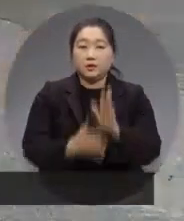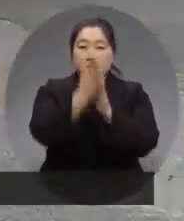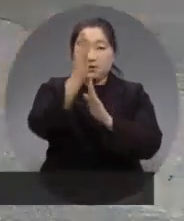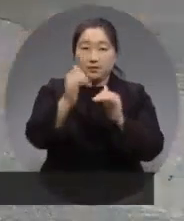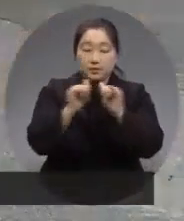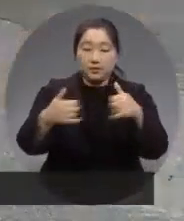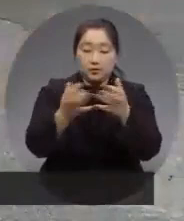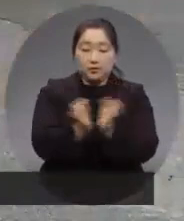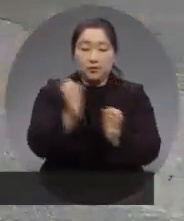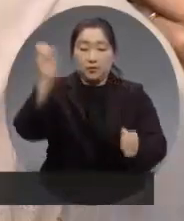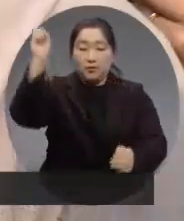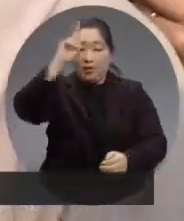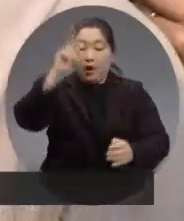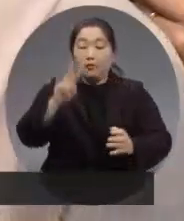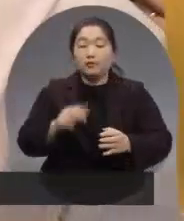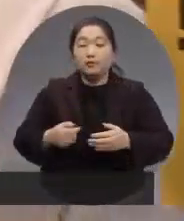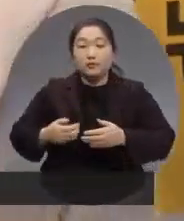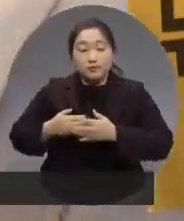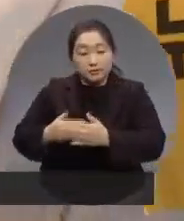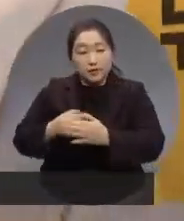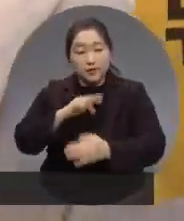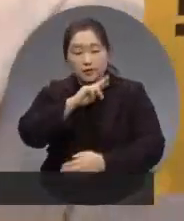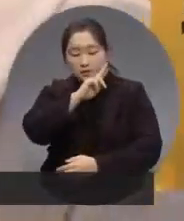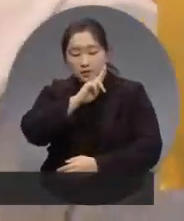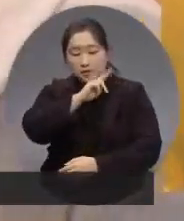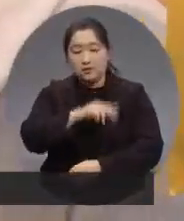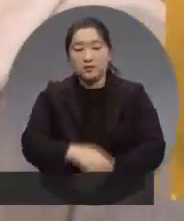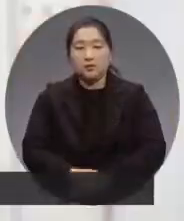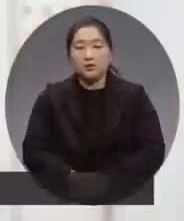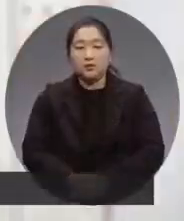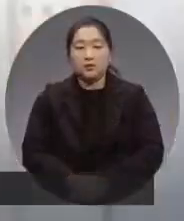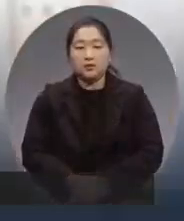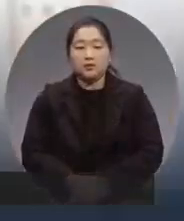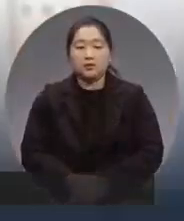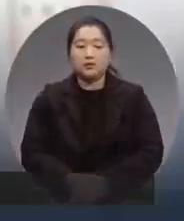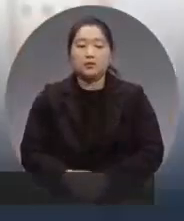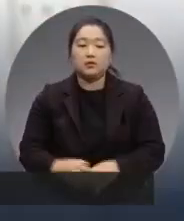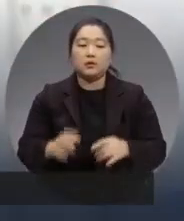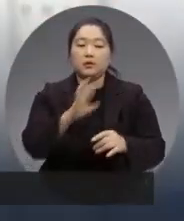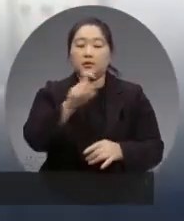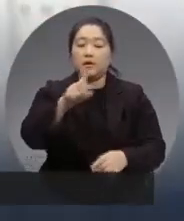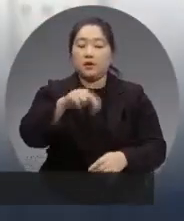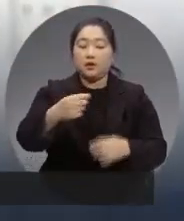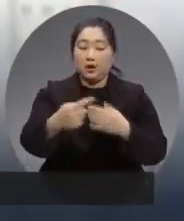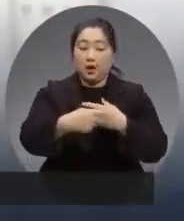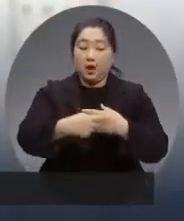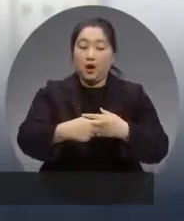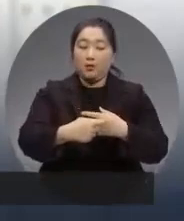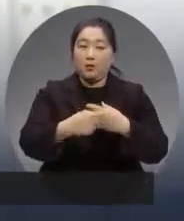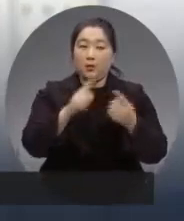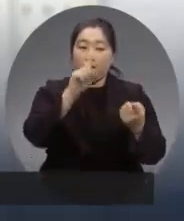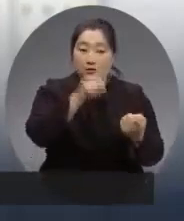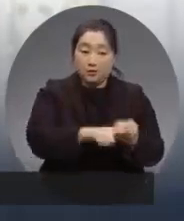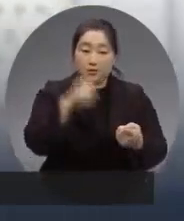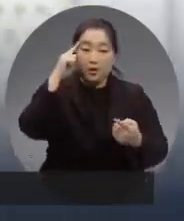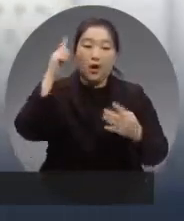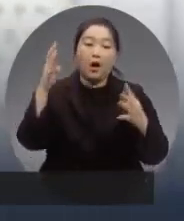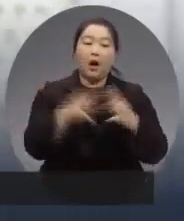시민단체는 쫓기듯 강행하는 철거에 의구심을 드러내고 있습니다. 그 파사드를 보존하는 것으로 합의를 했다고